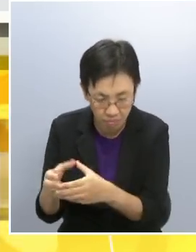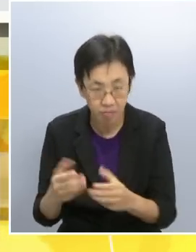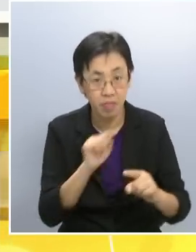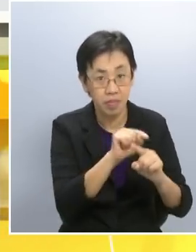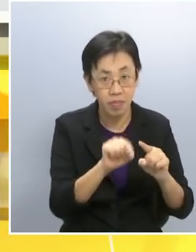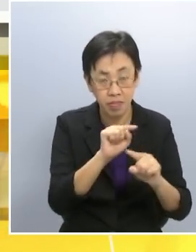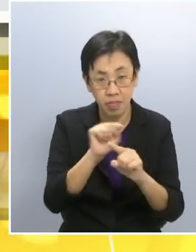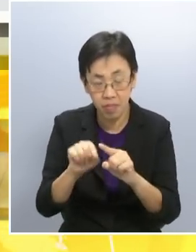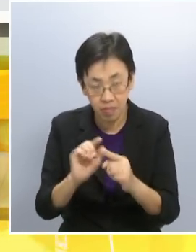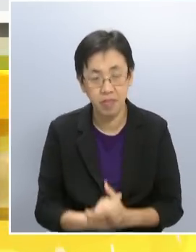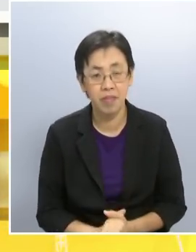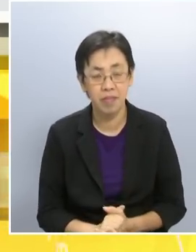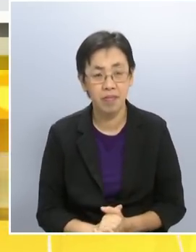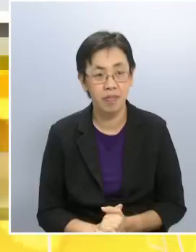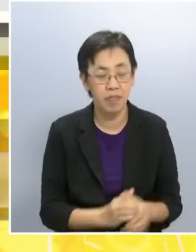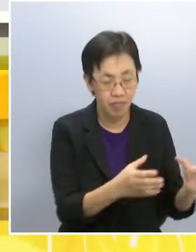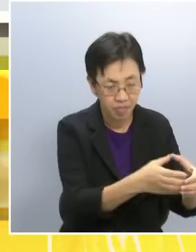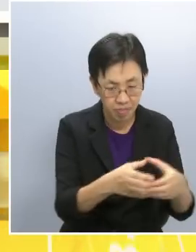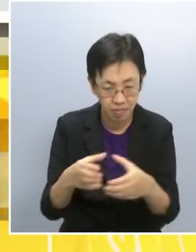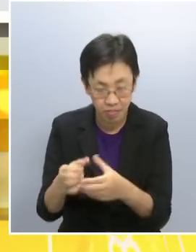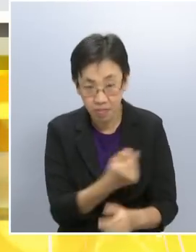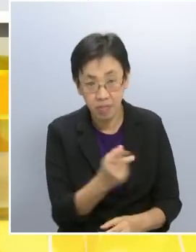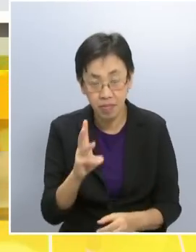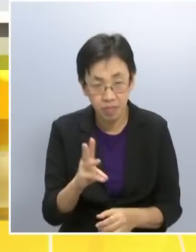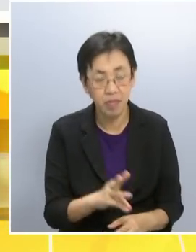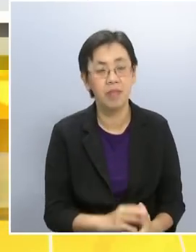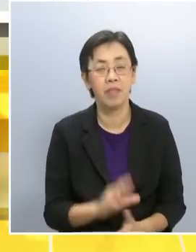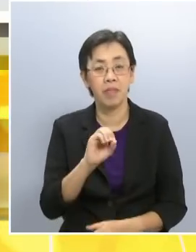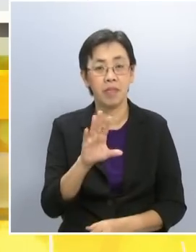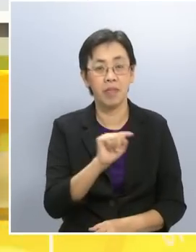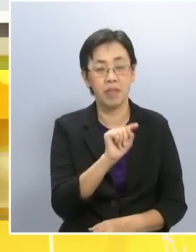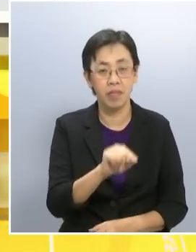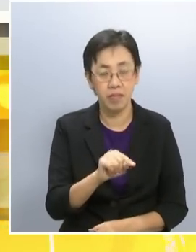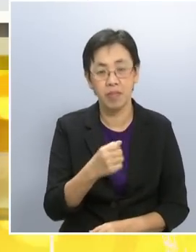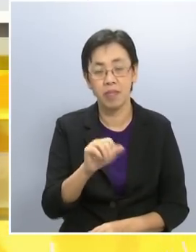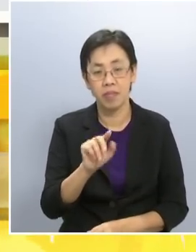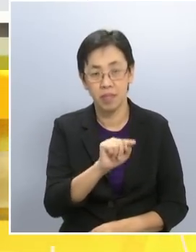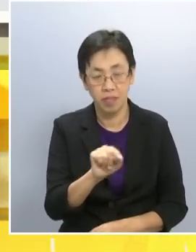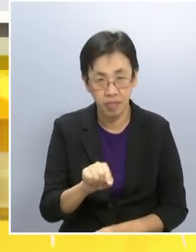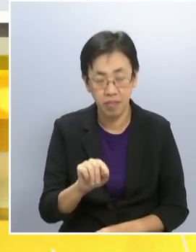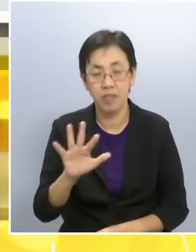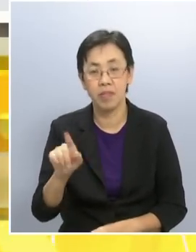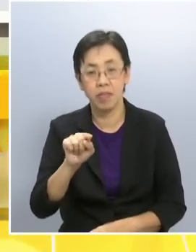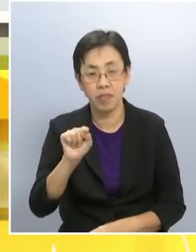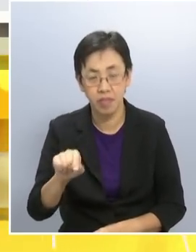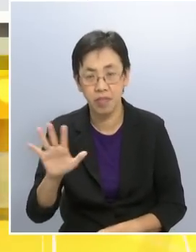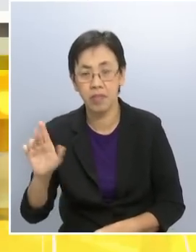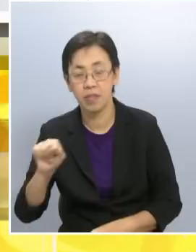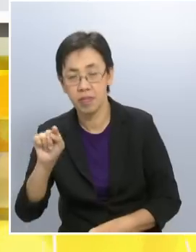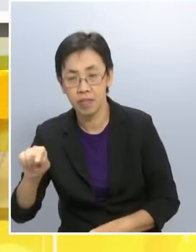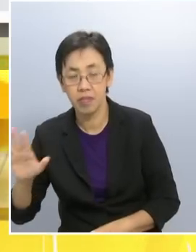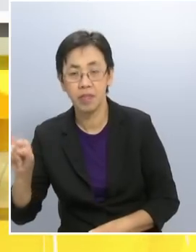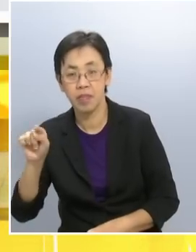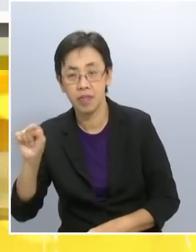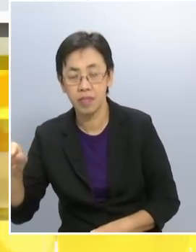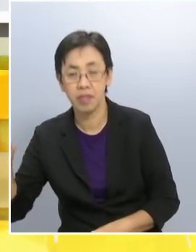นต์ด้วยนะคะซึ่งน้องปรับให้เข้ากับตัวเองก็คือ 55% 15% 5% 5% 5%